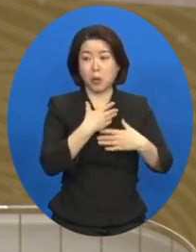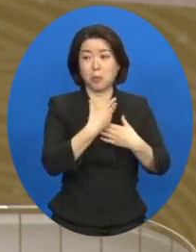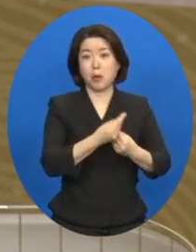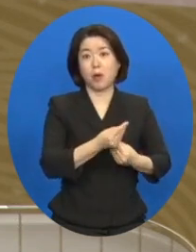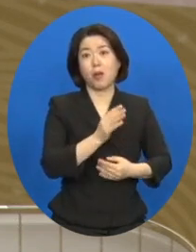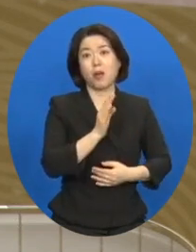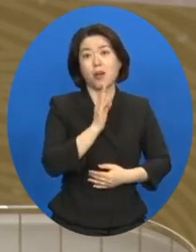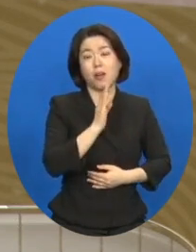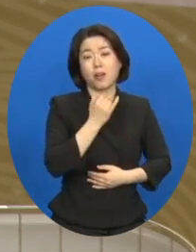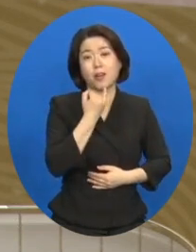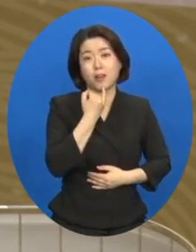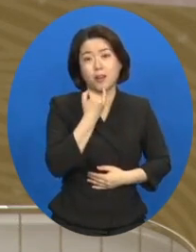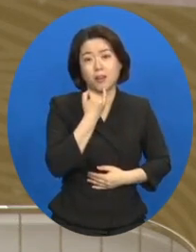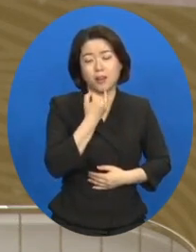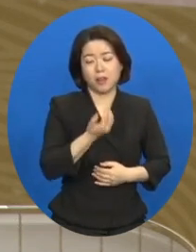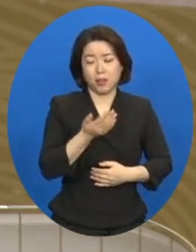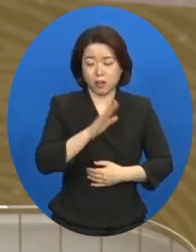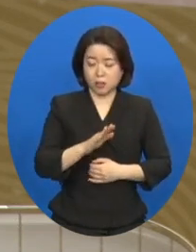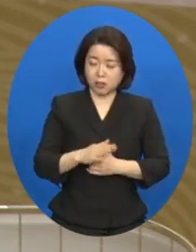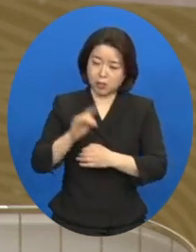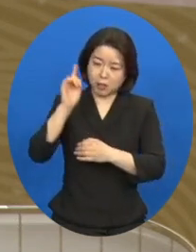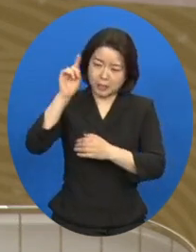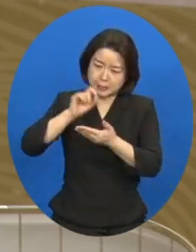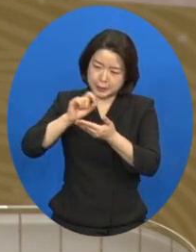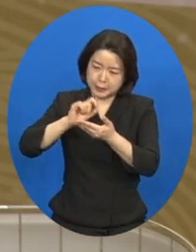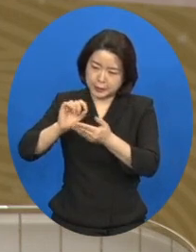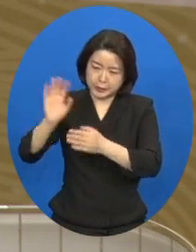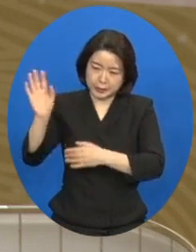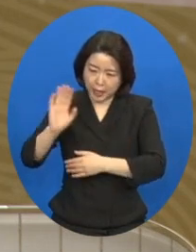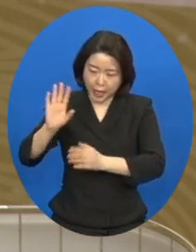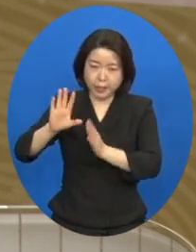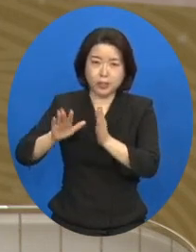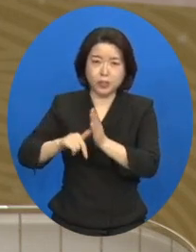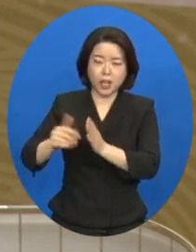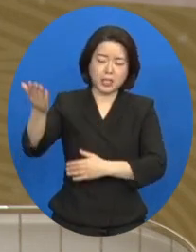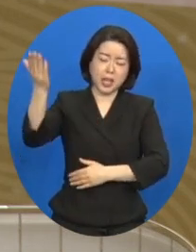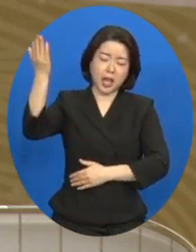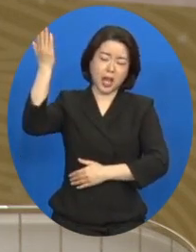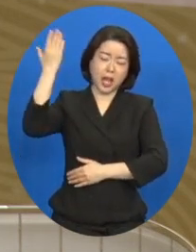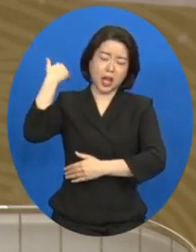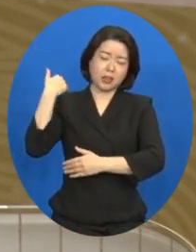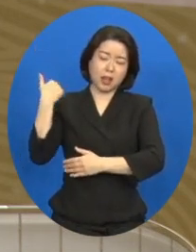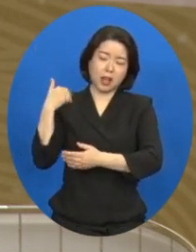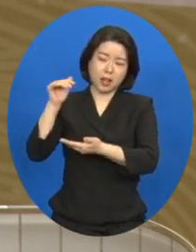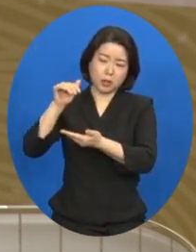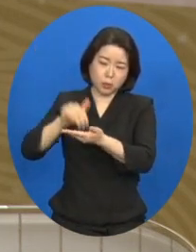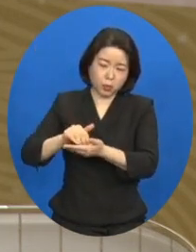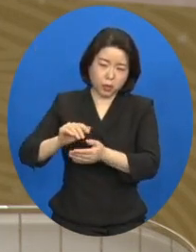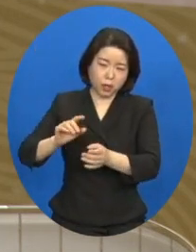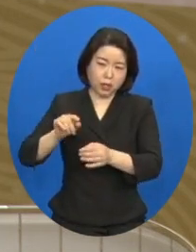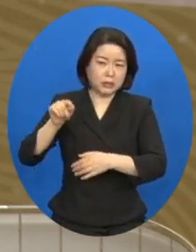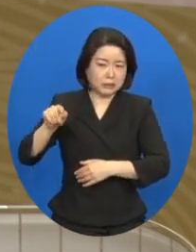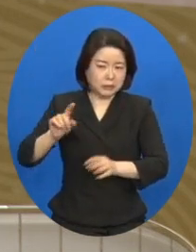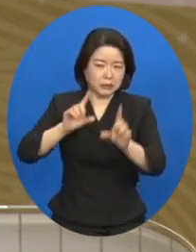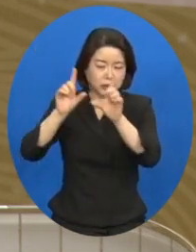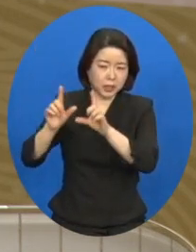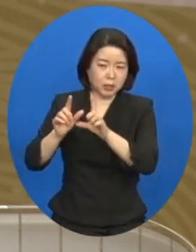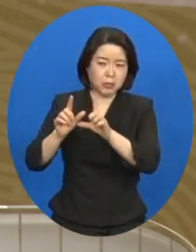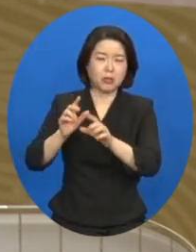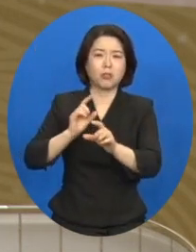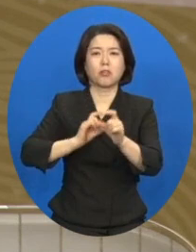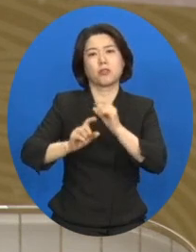들지만 일기를 안쓸때 그때 삶으로 돌아가는 것이 너무